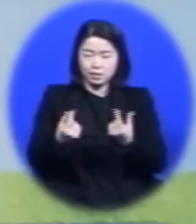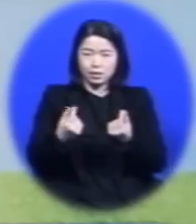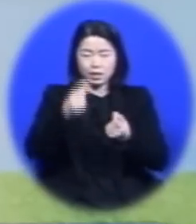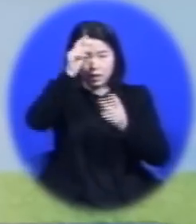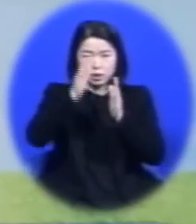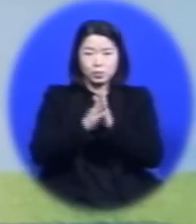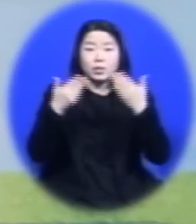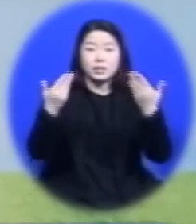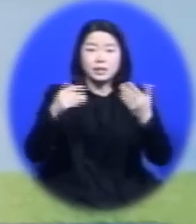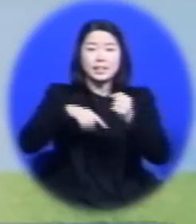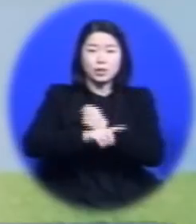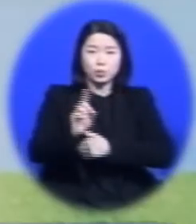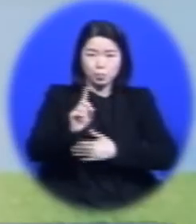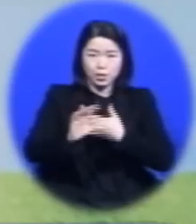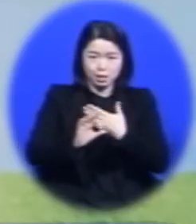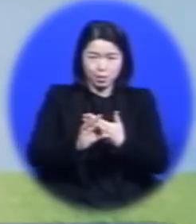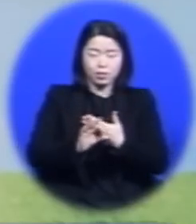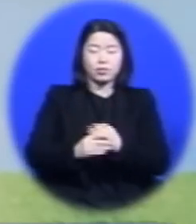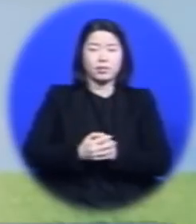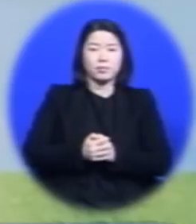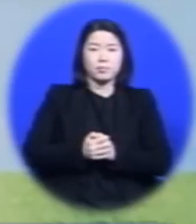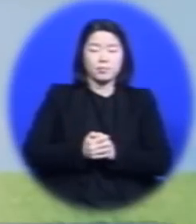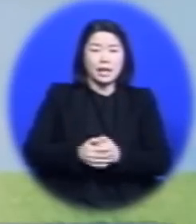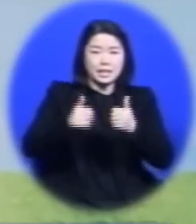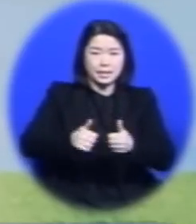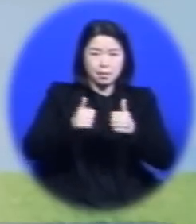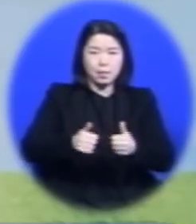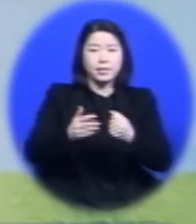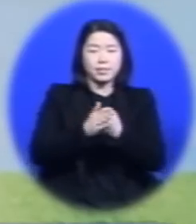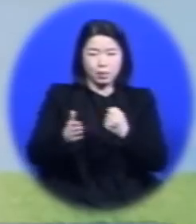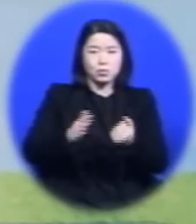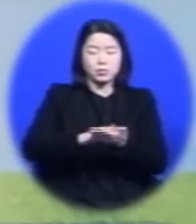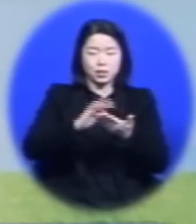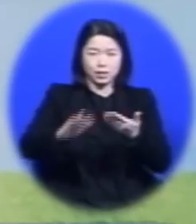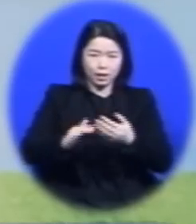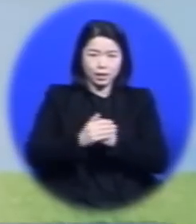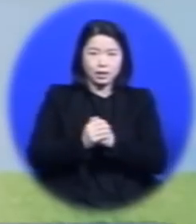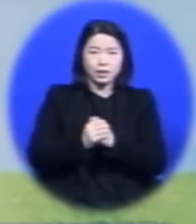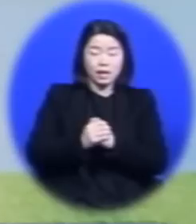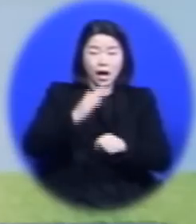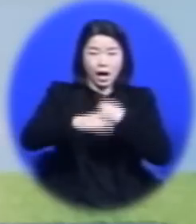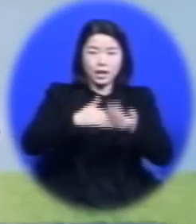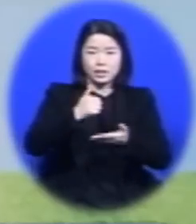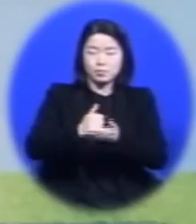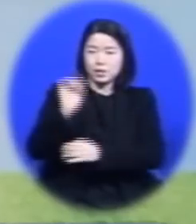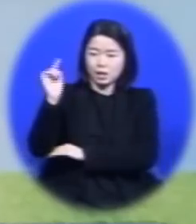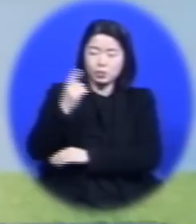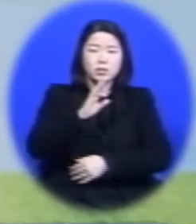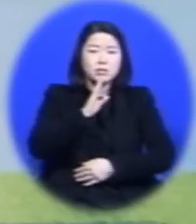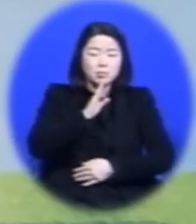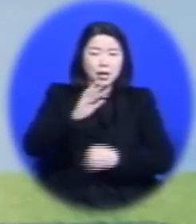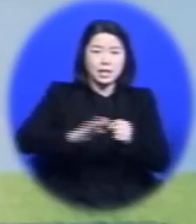한 이유는 재판 때문이었던 거 같습니다 하나님이 다을 정말